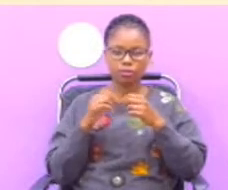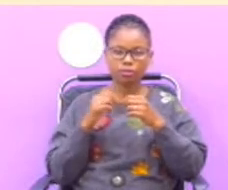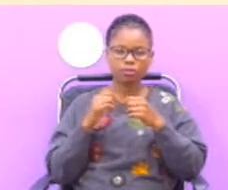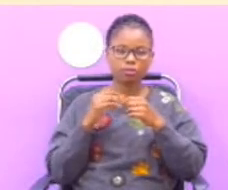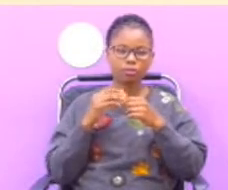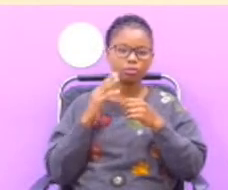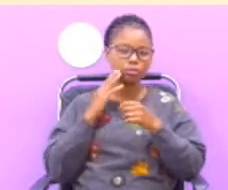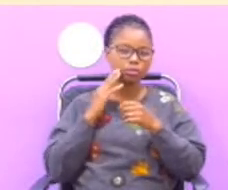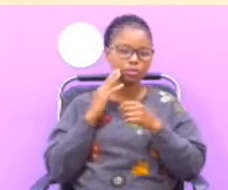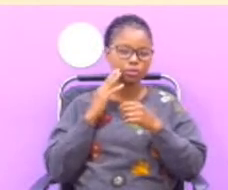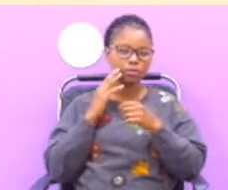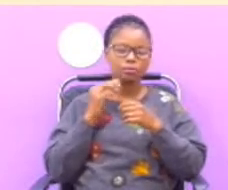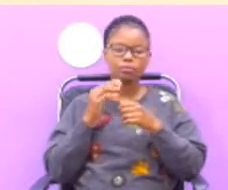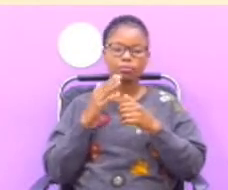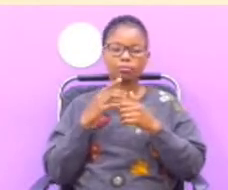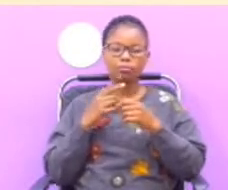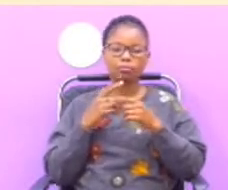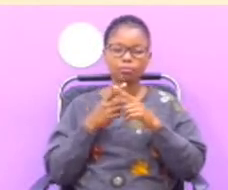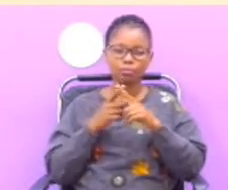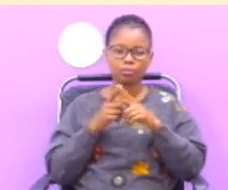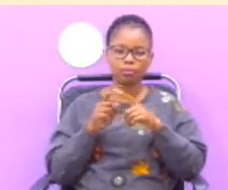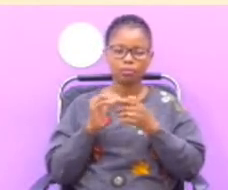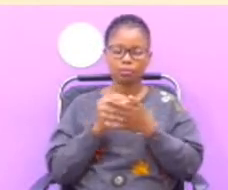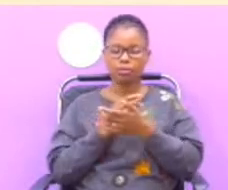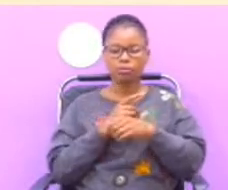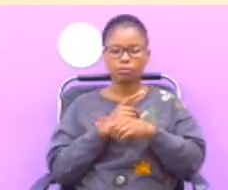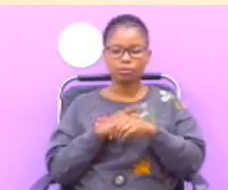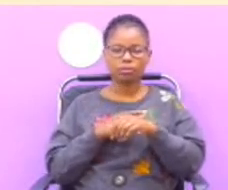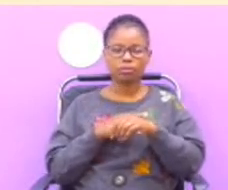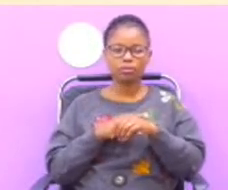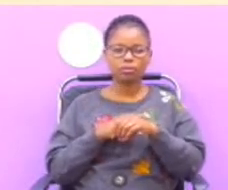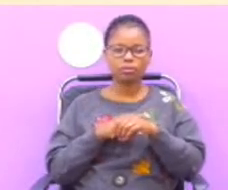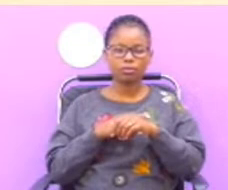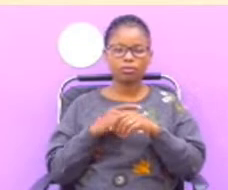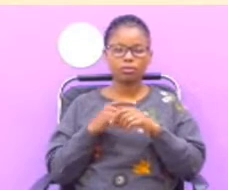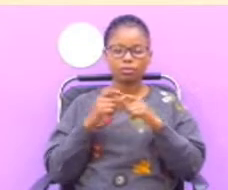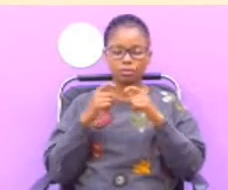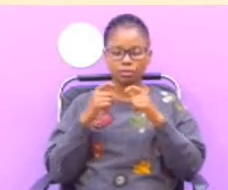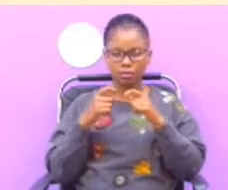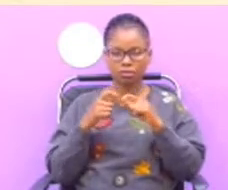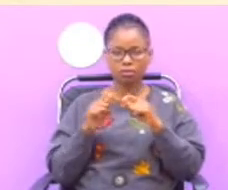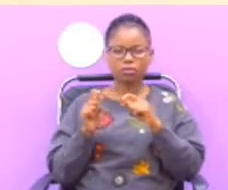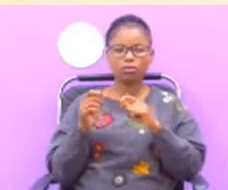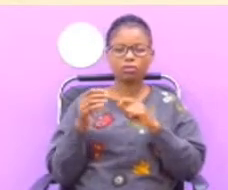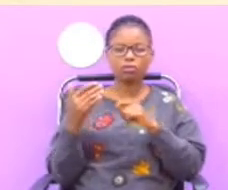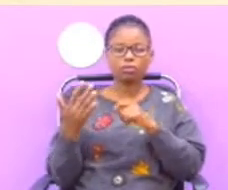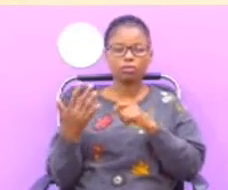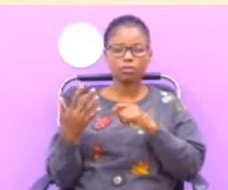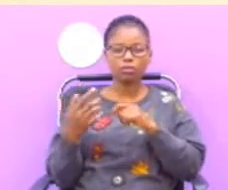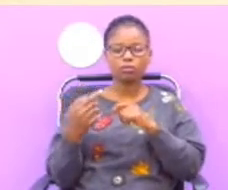mĩri ĩno rĩngĩ nĩ nogaga ũgakoraga rĩngĩ mũndũ nĩ agerie ũndũ nĩ aremwo na nĩ oima na